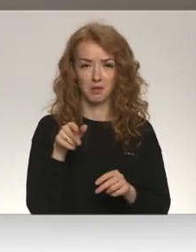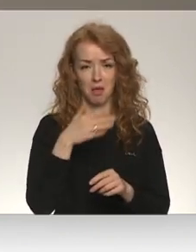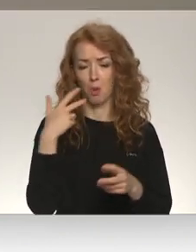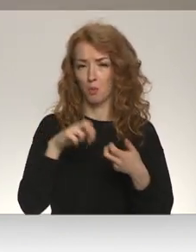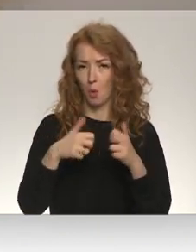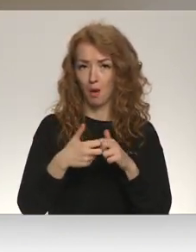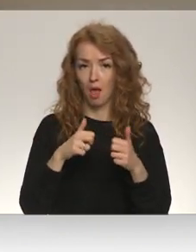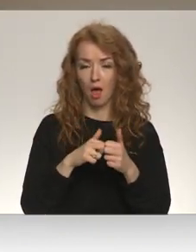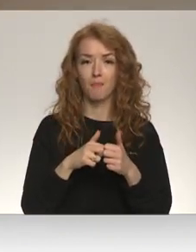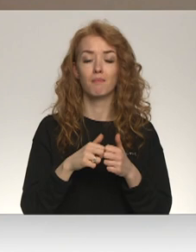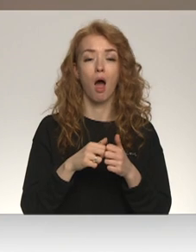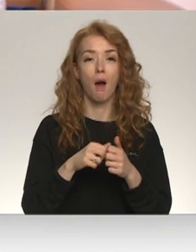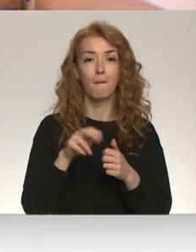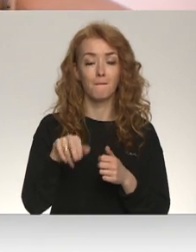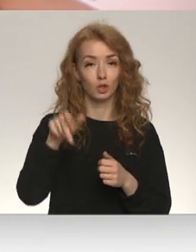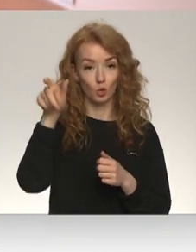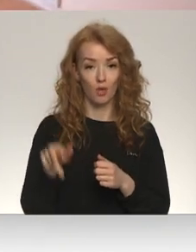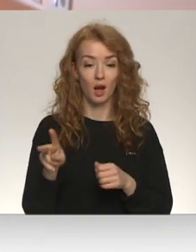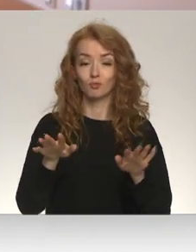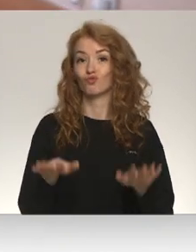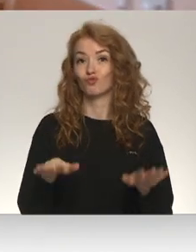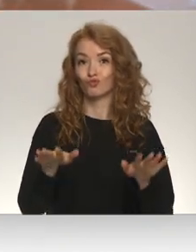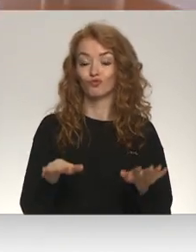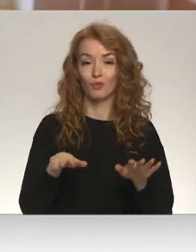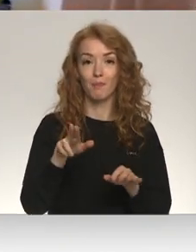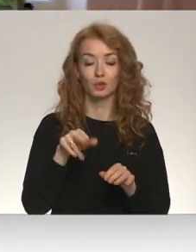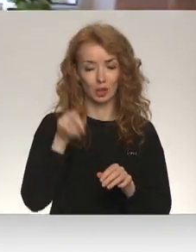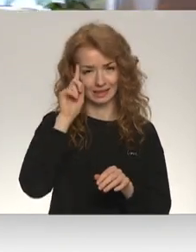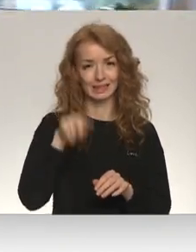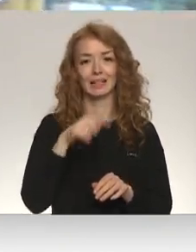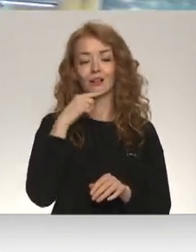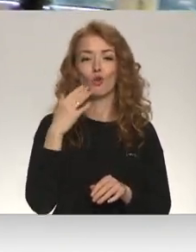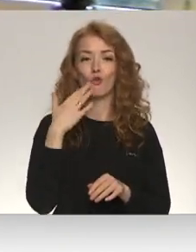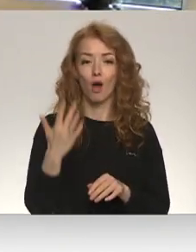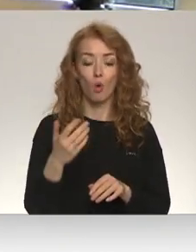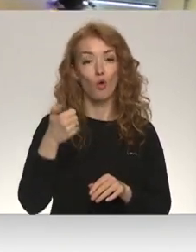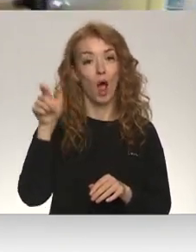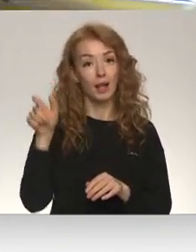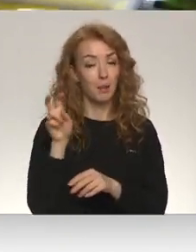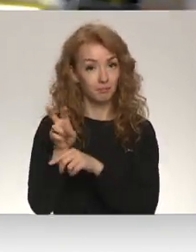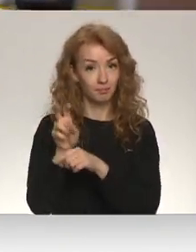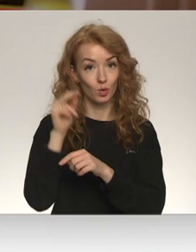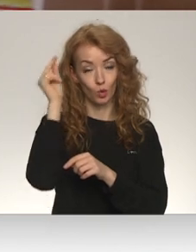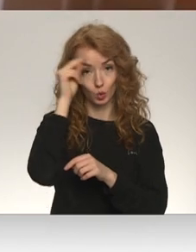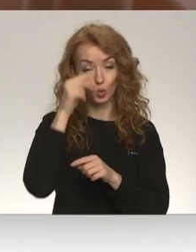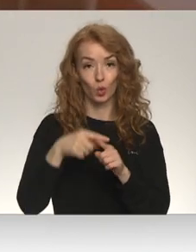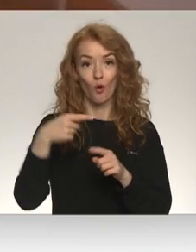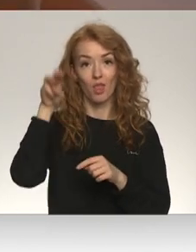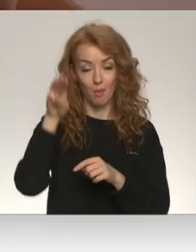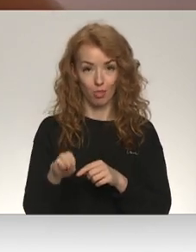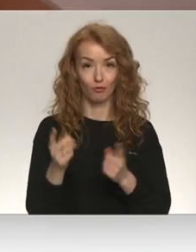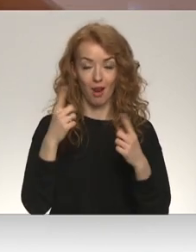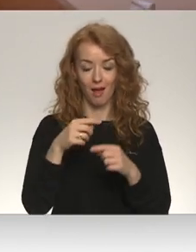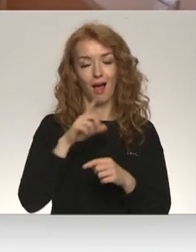šķērslis. Vecāka gada gājuma cilvēki, kuri uzturas pansionātā, pārzina krievu valodu. Gaļina apmeklē kursus un jau mēneša laikā vairākus